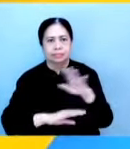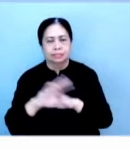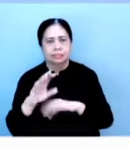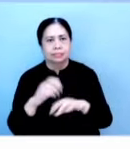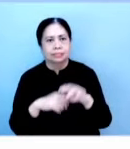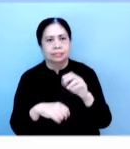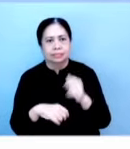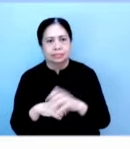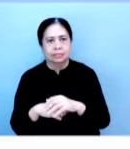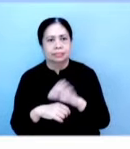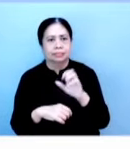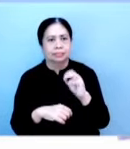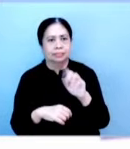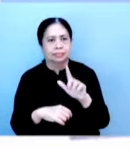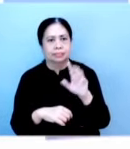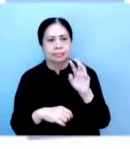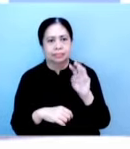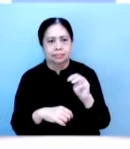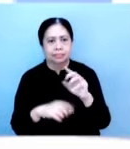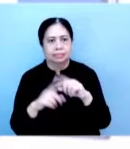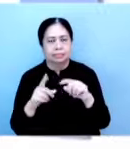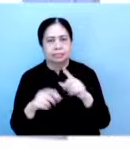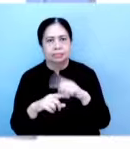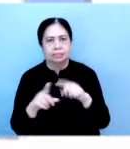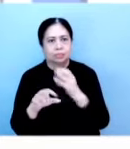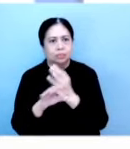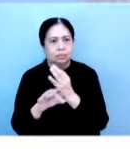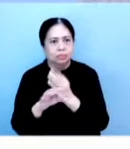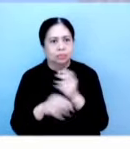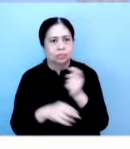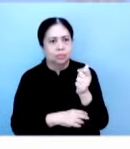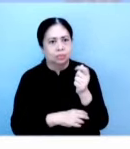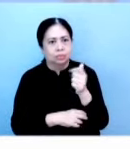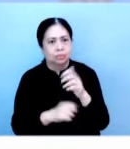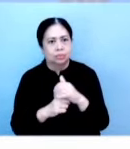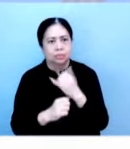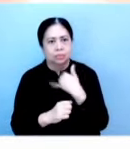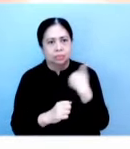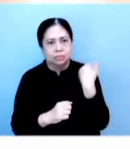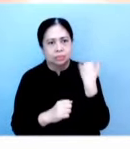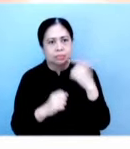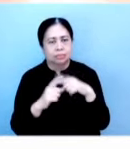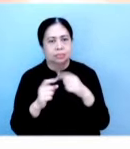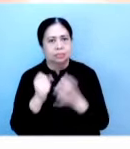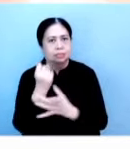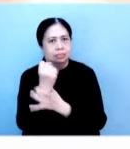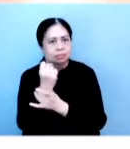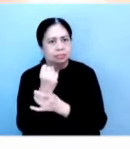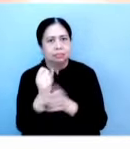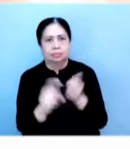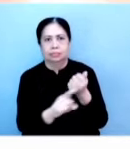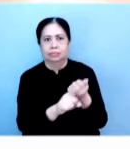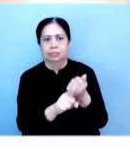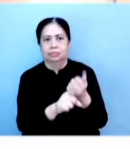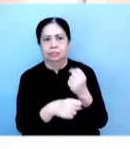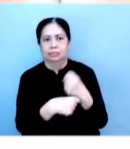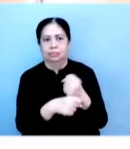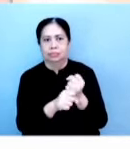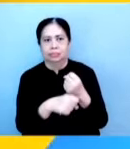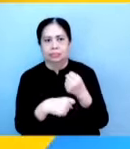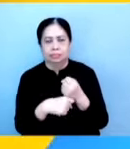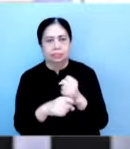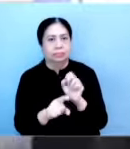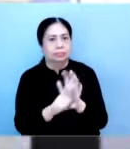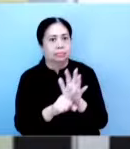tampok ang iba't ibang devotional jewelry gaya ng grocery necklace at bracelet na siya mismo ang gumagawa patok na